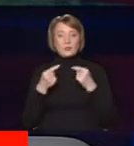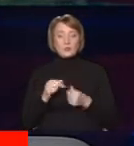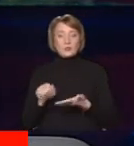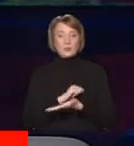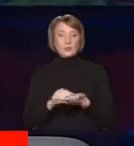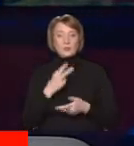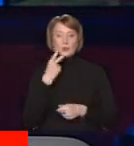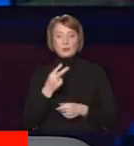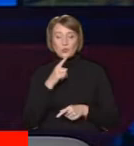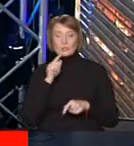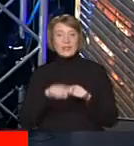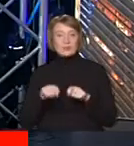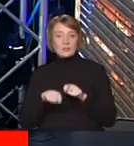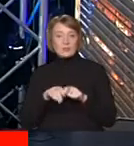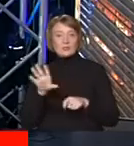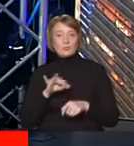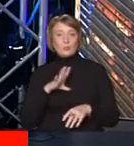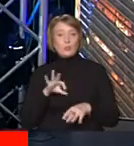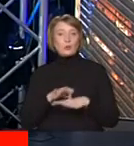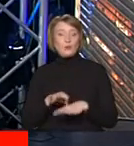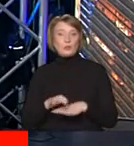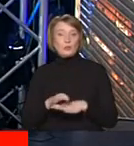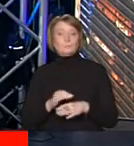покази, експертизи, це все зрозуміло. Так, так от,